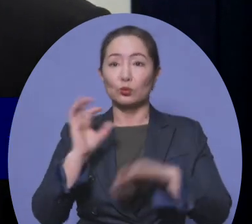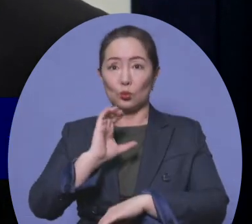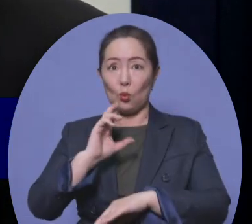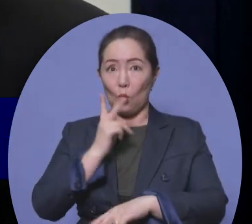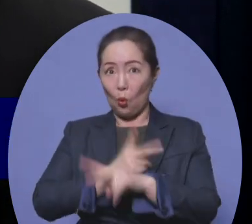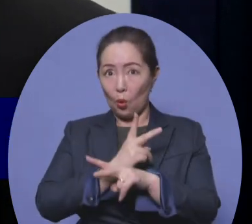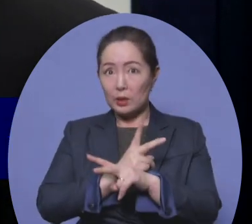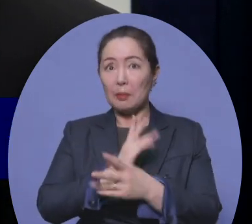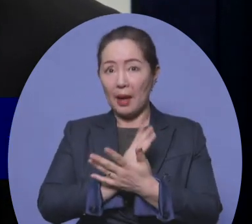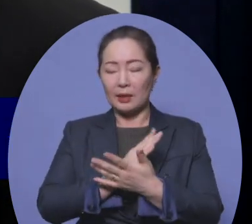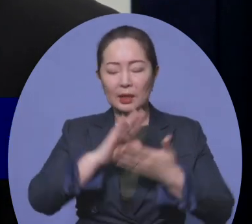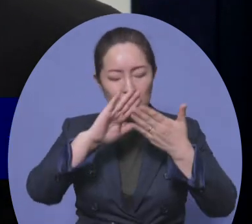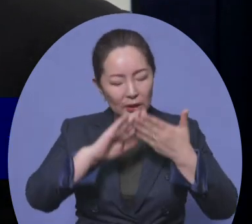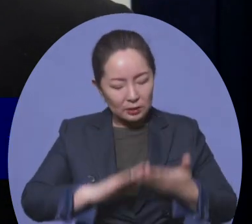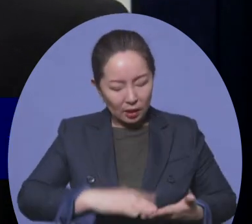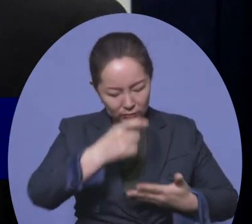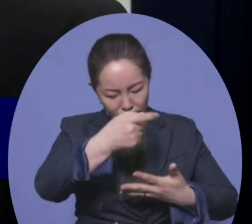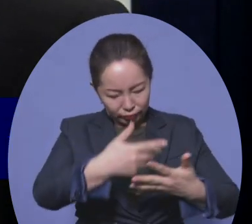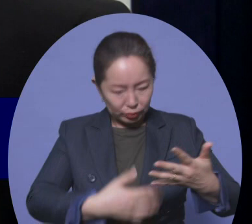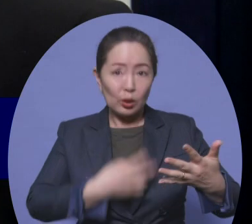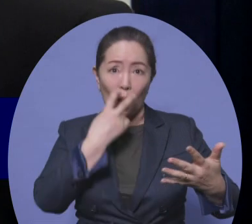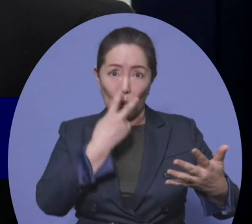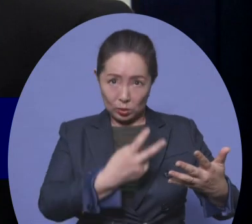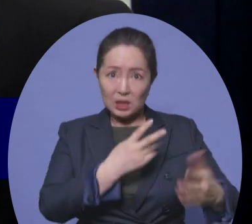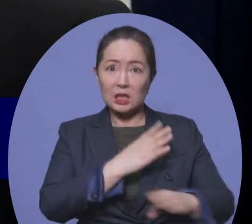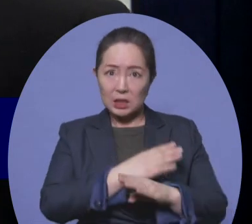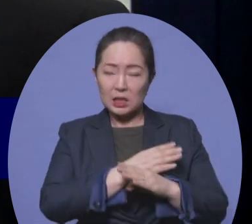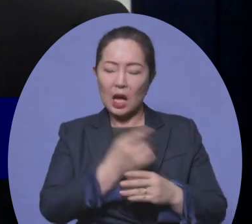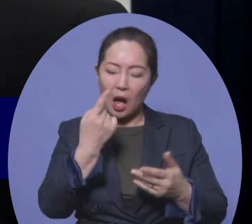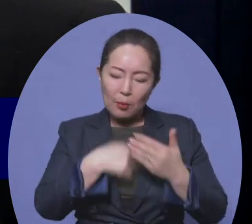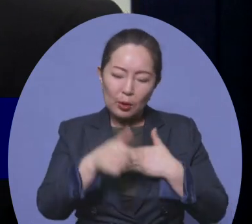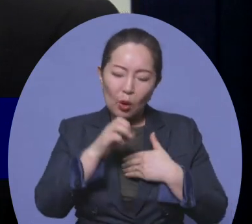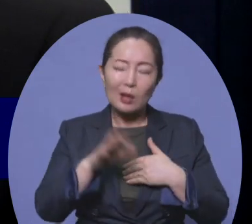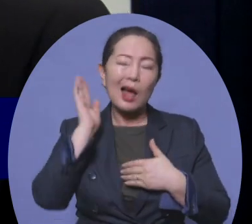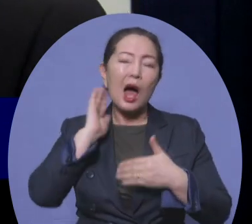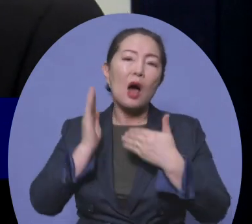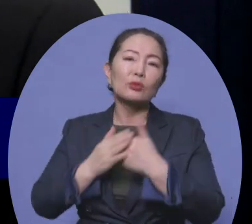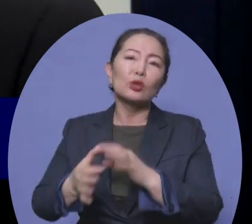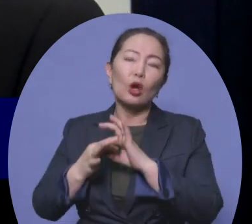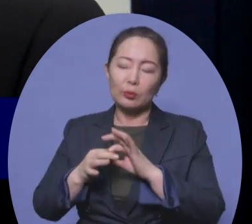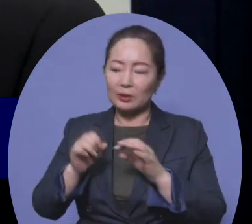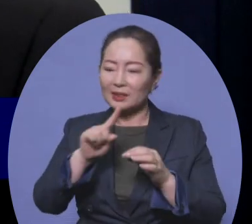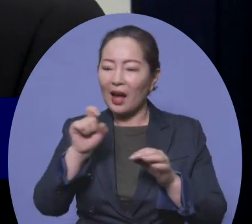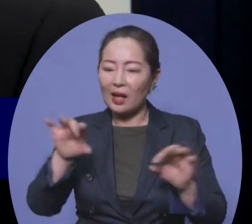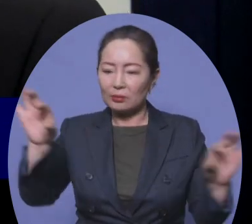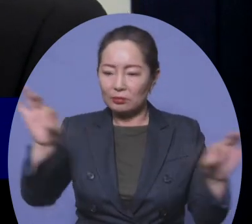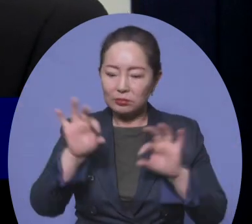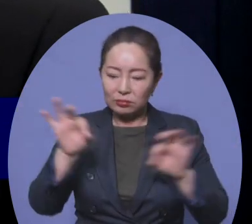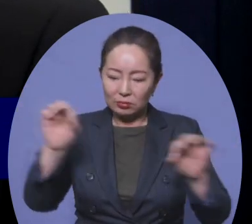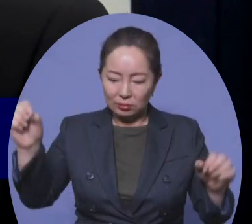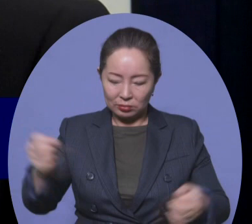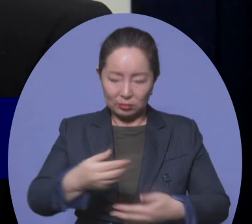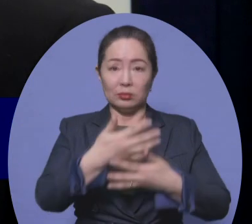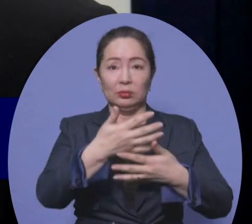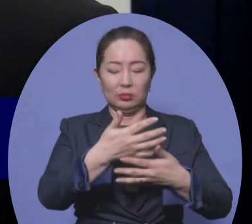тэдгээр одоо болгонтой бид нар танилцсан. Аа тэгээд хамгийн гол нь бол одоо авилгалтай холбоотой зүйл залтуудыг ихний хэлжин түүгээд дараагаар